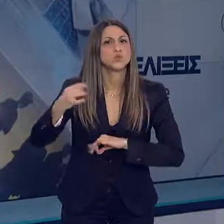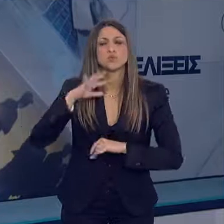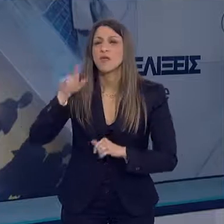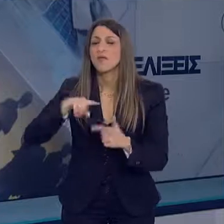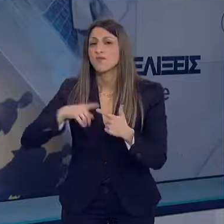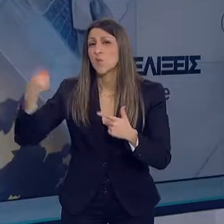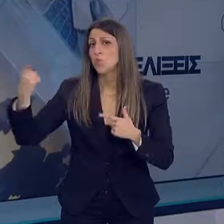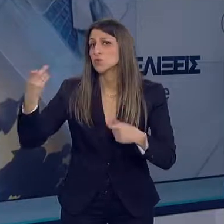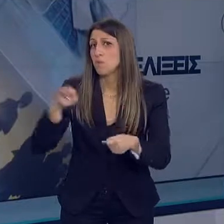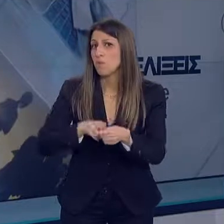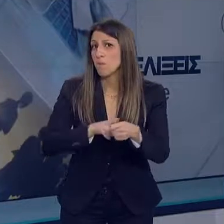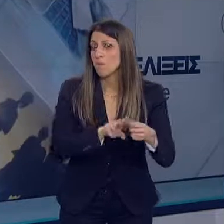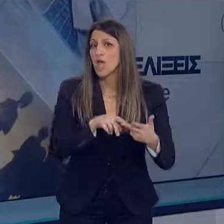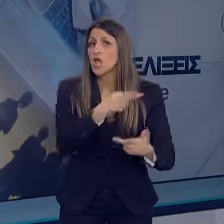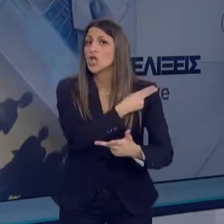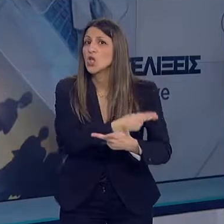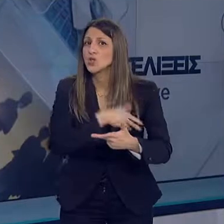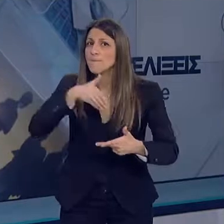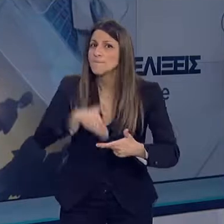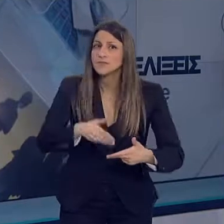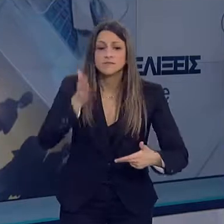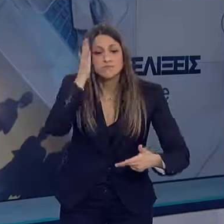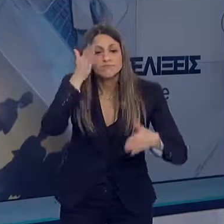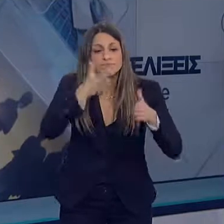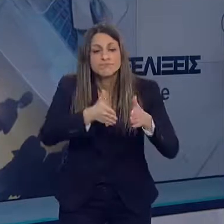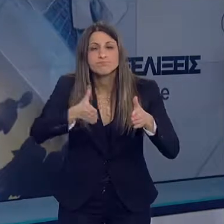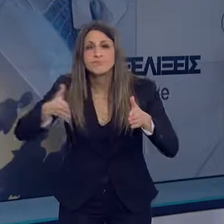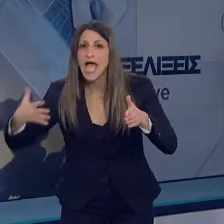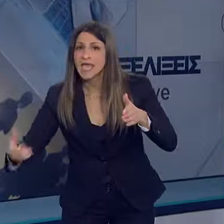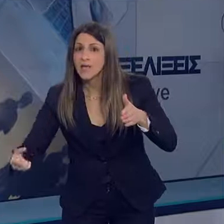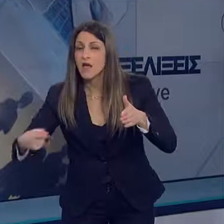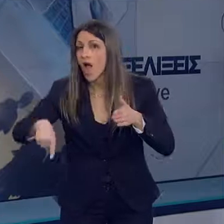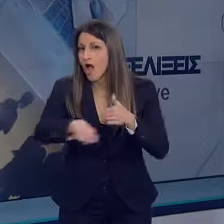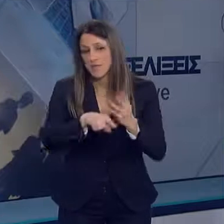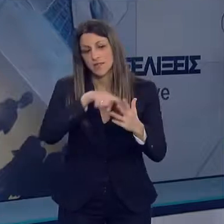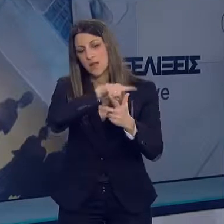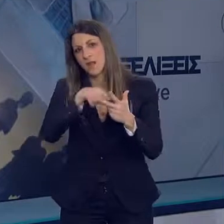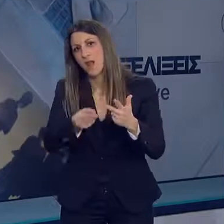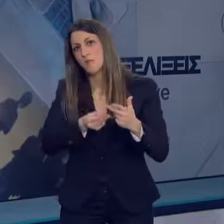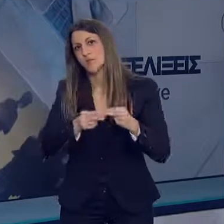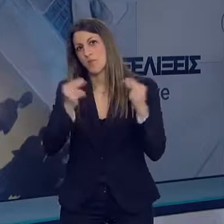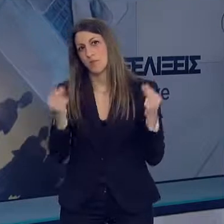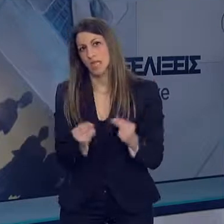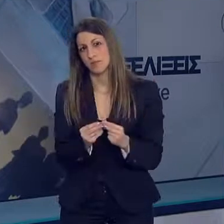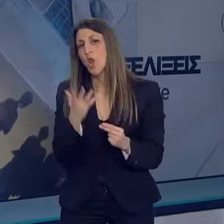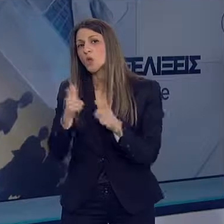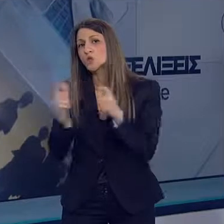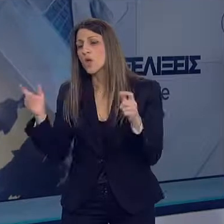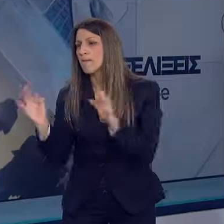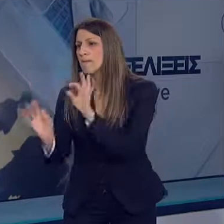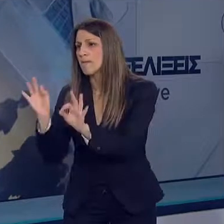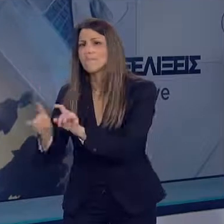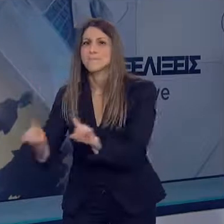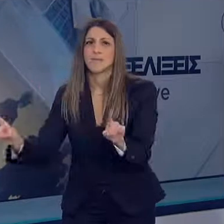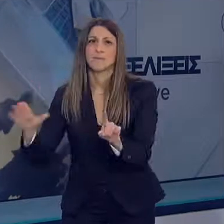πιέζει το σύστημα υγείας μας και φυσικά δεν θέλουμε να λειτουργήσουν τα σχολεία σαν εστίες μεταφοράς του ιού. Έτσι. Όλα αυτά